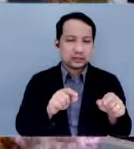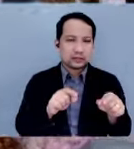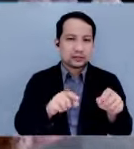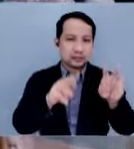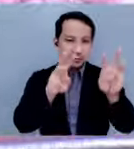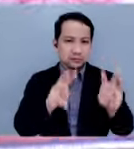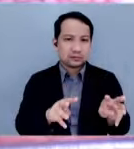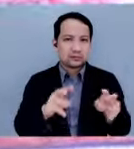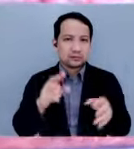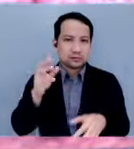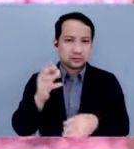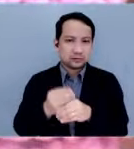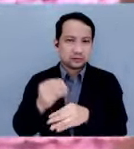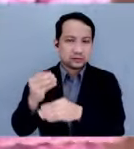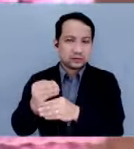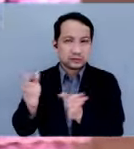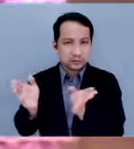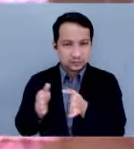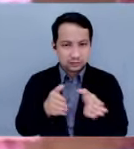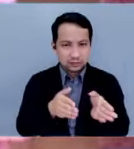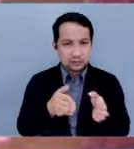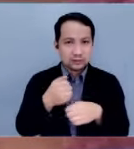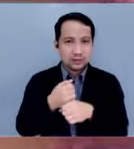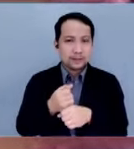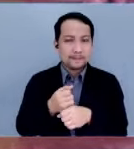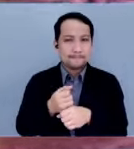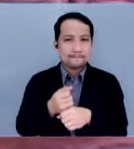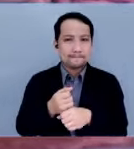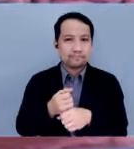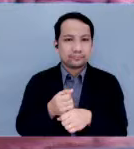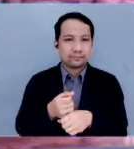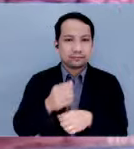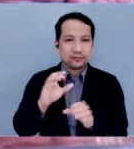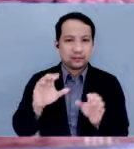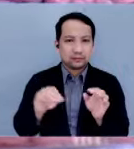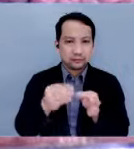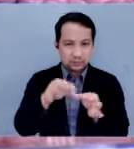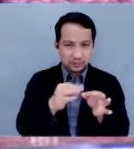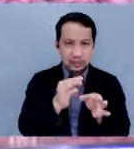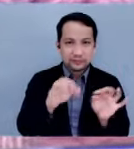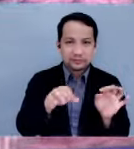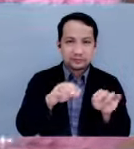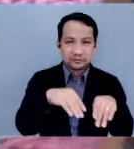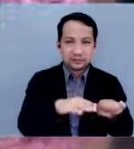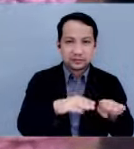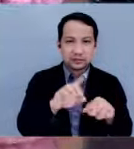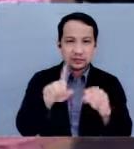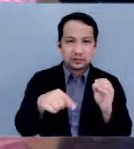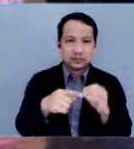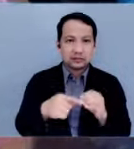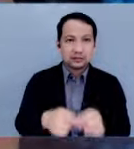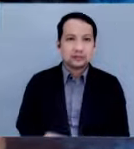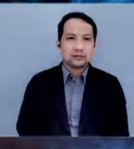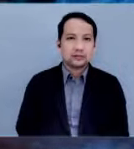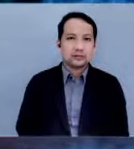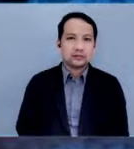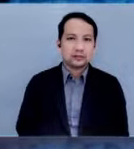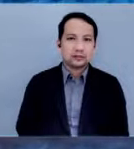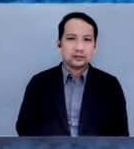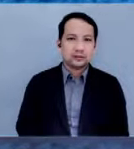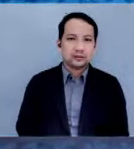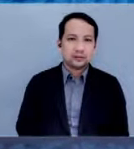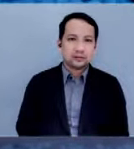kami ng mga small items na made from crochet. Ayun. Ano yan? Katulad po na itong phone pouch.